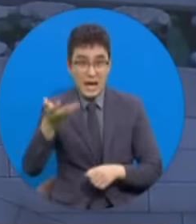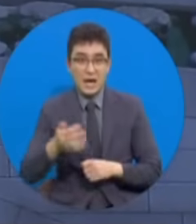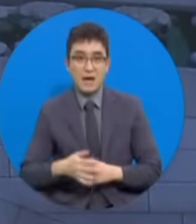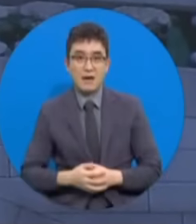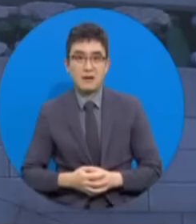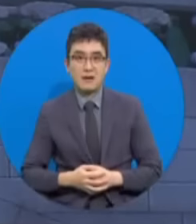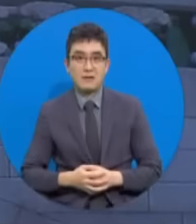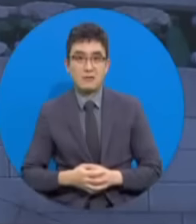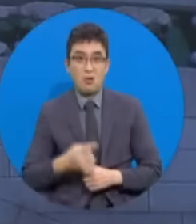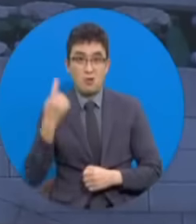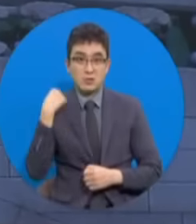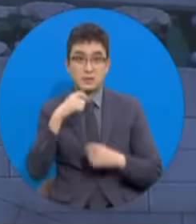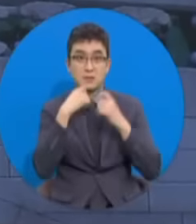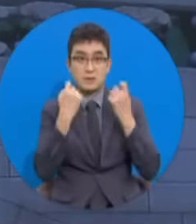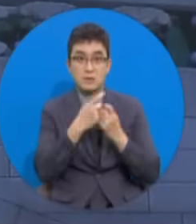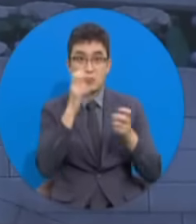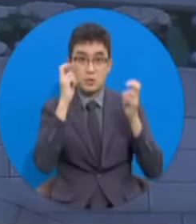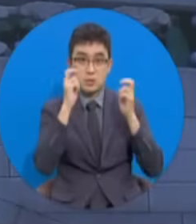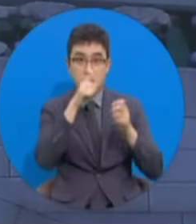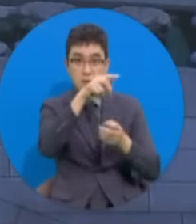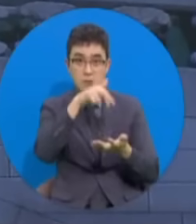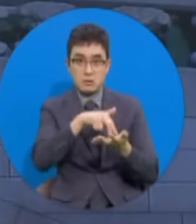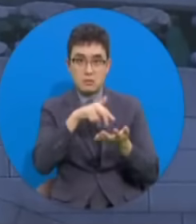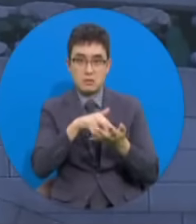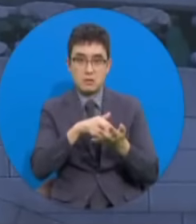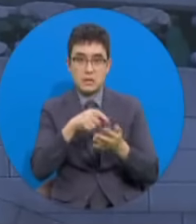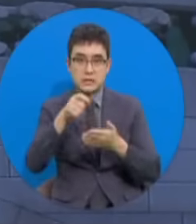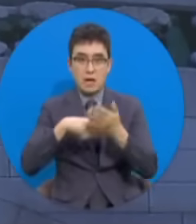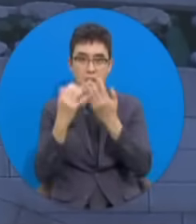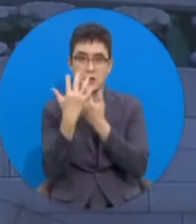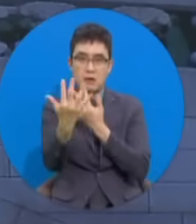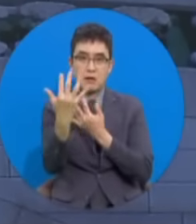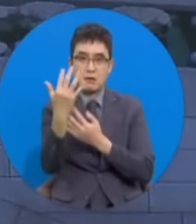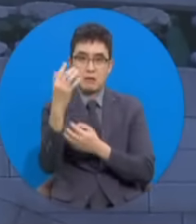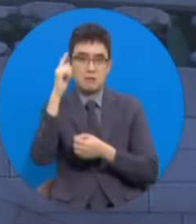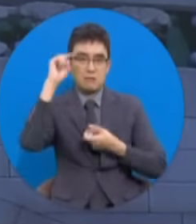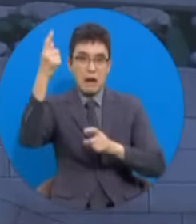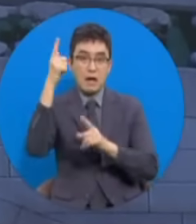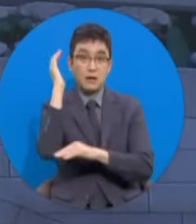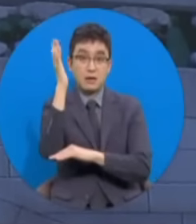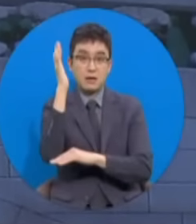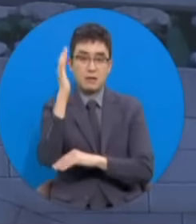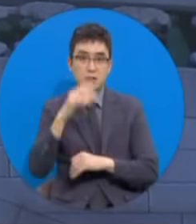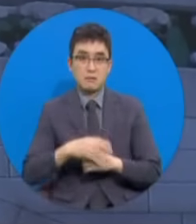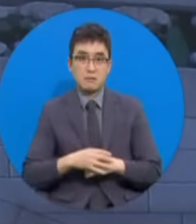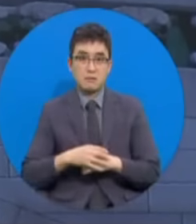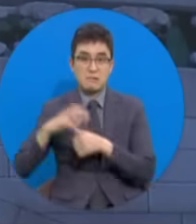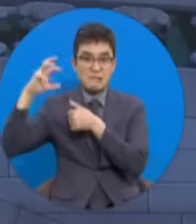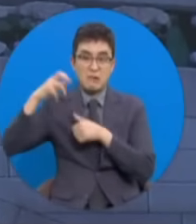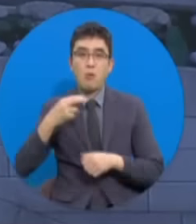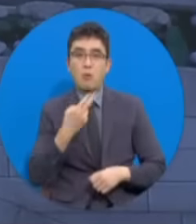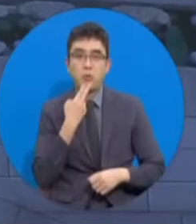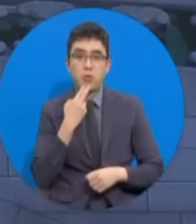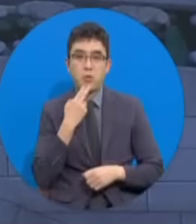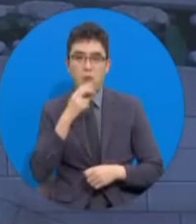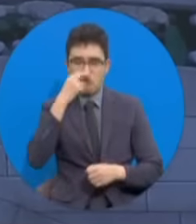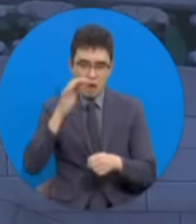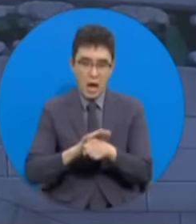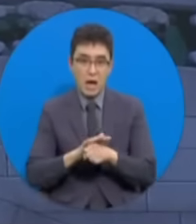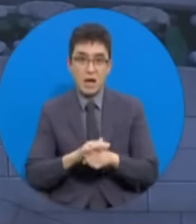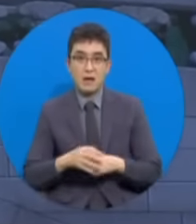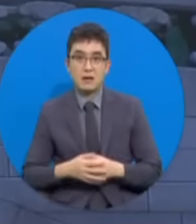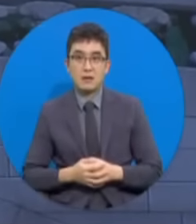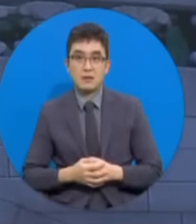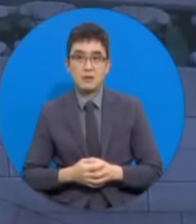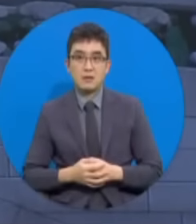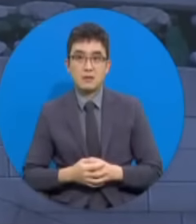용역 설계 업체가 기자회견을 갖고 반박했습니다. 아니, 우리 외압 없었다 라고 억울함을 드러냈습니다. 그리고